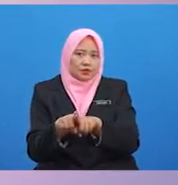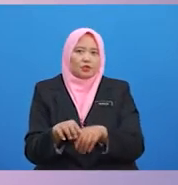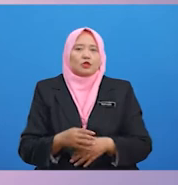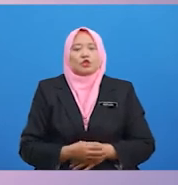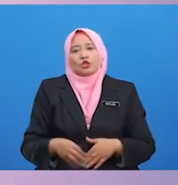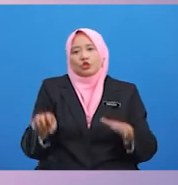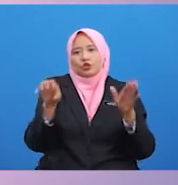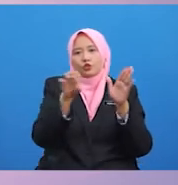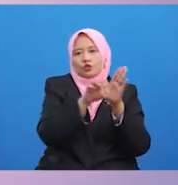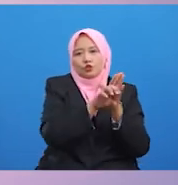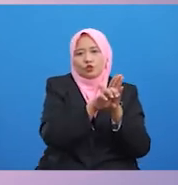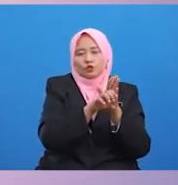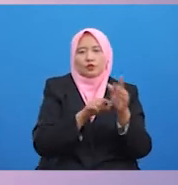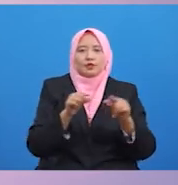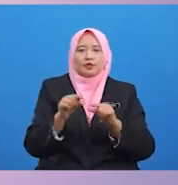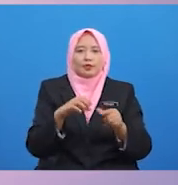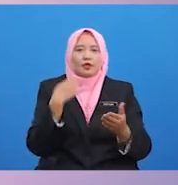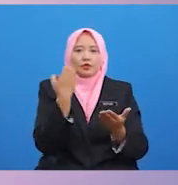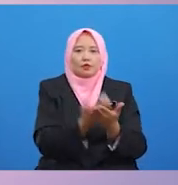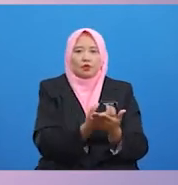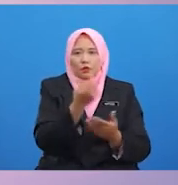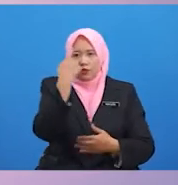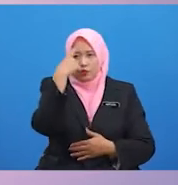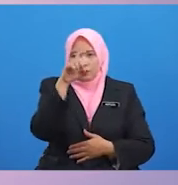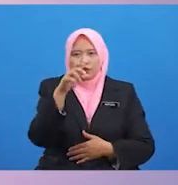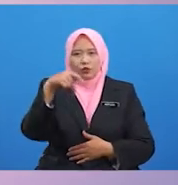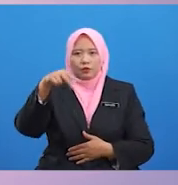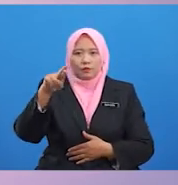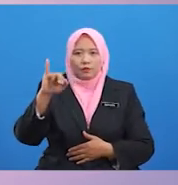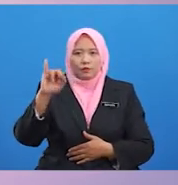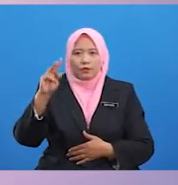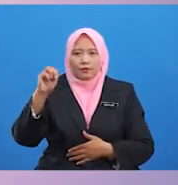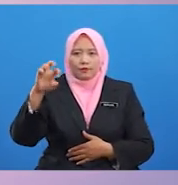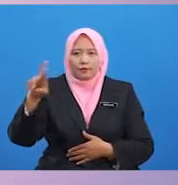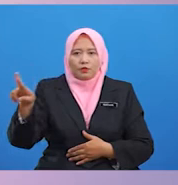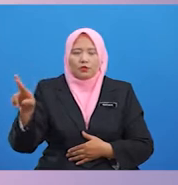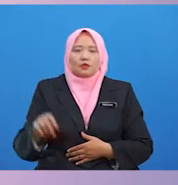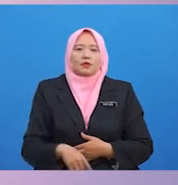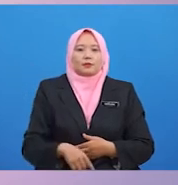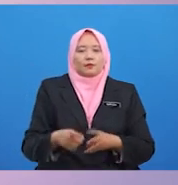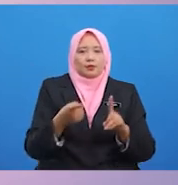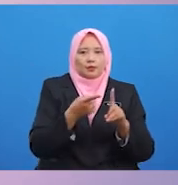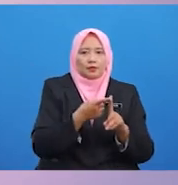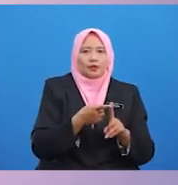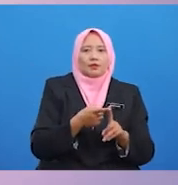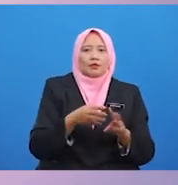Contoh kegiatan ekonomi untuk sektor prima ialah pertanian,